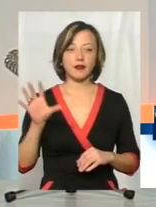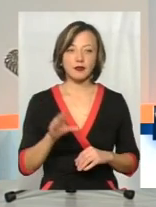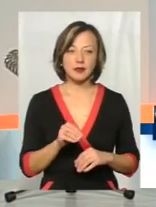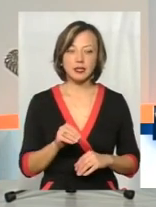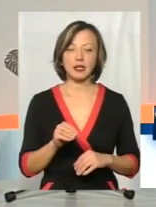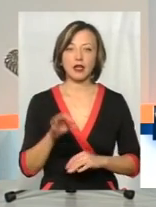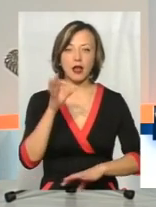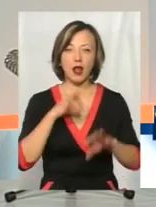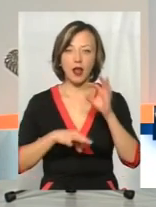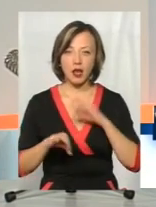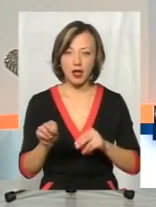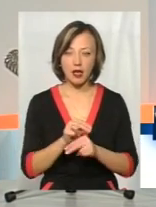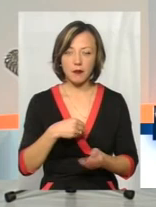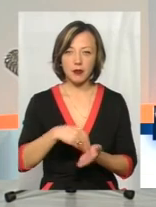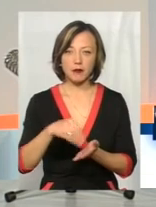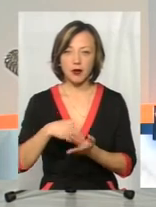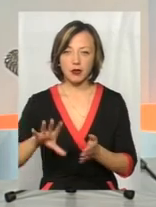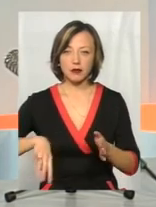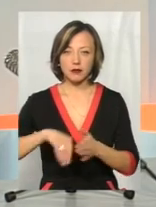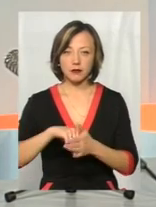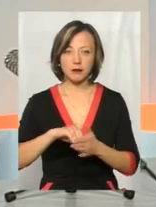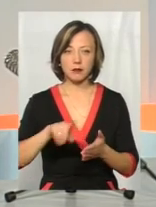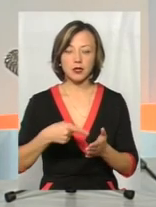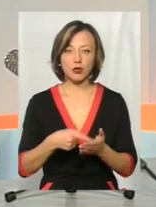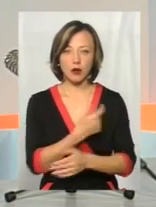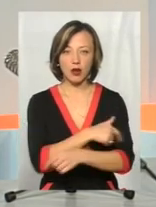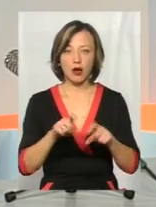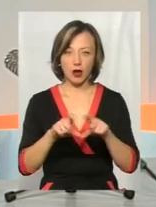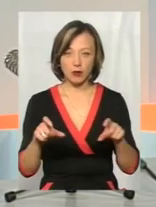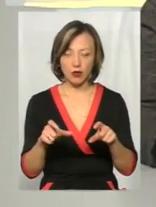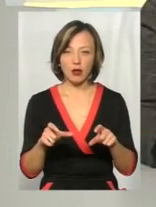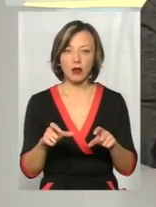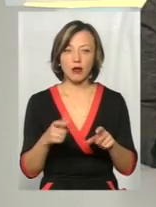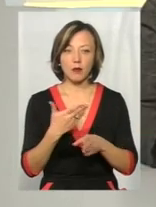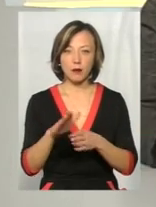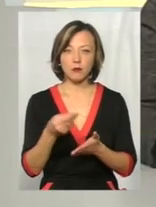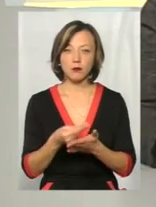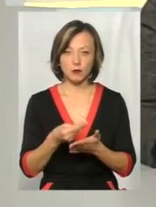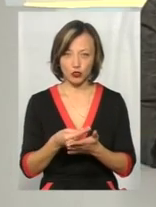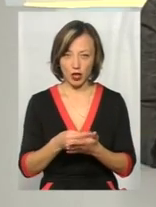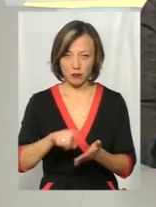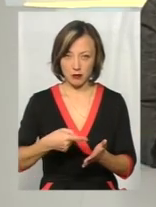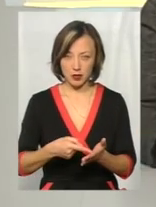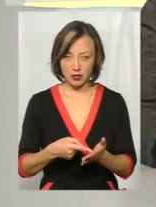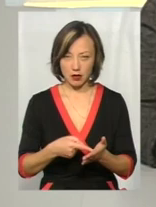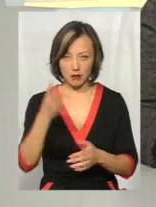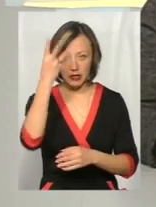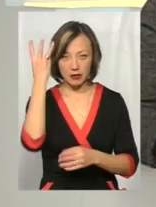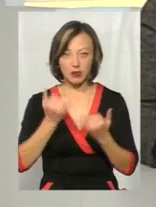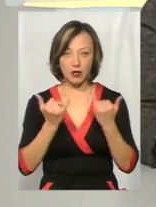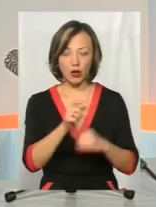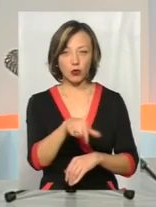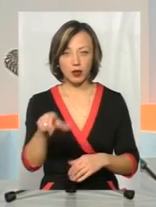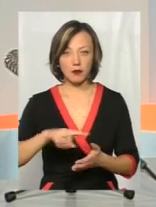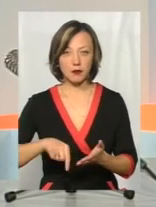Всі ліки придбаваються за рахунок міської лікарні, за рахунок коштів, виділених міською радою, з міського бюджету для мешканців